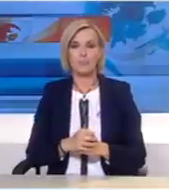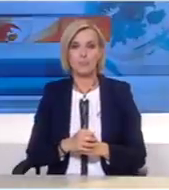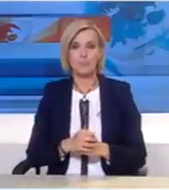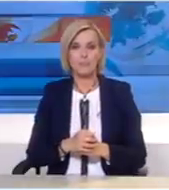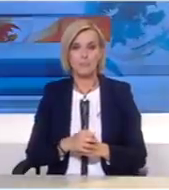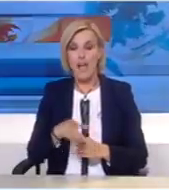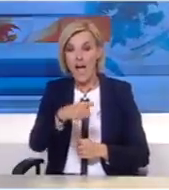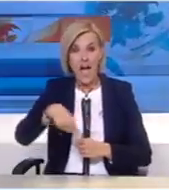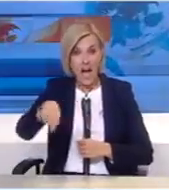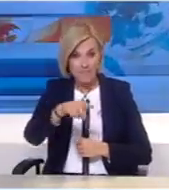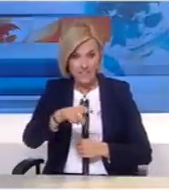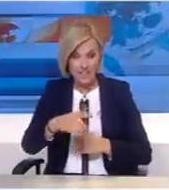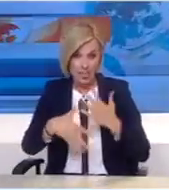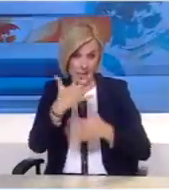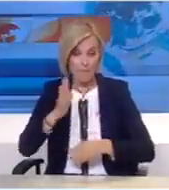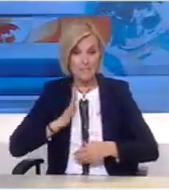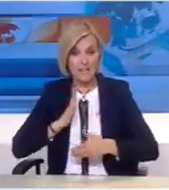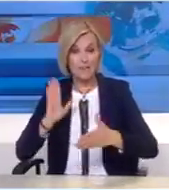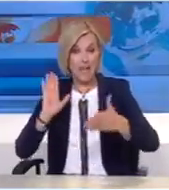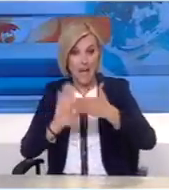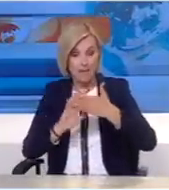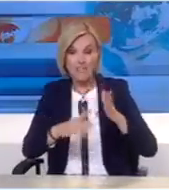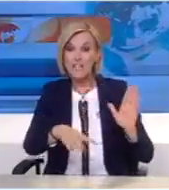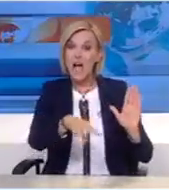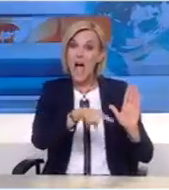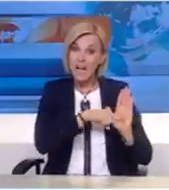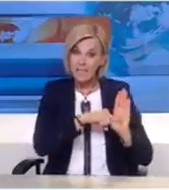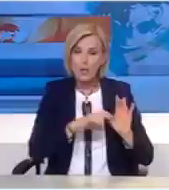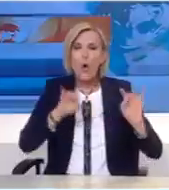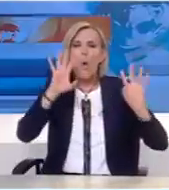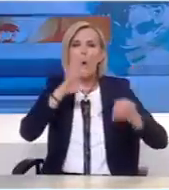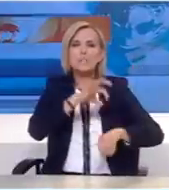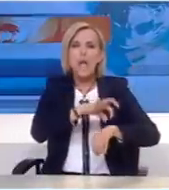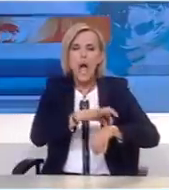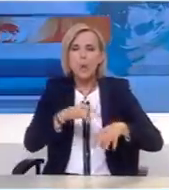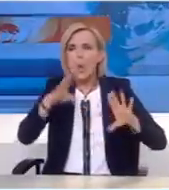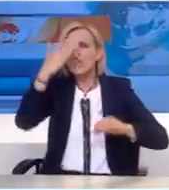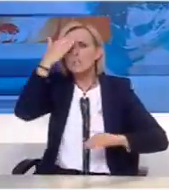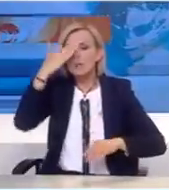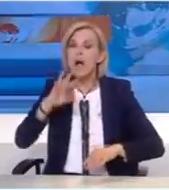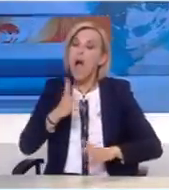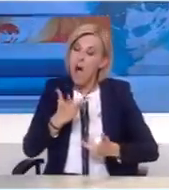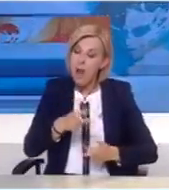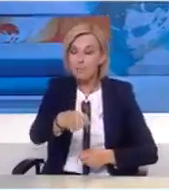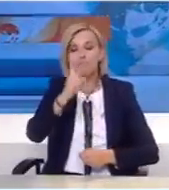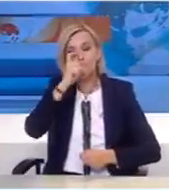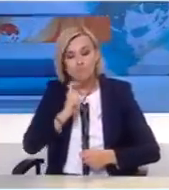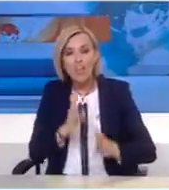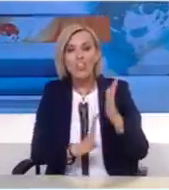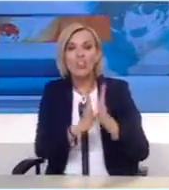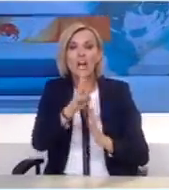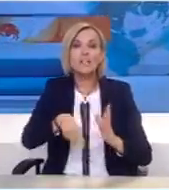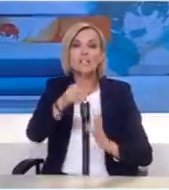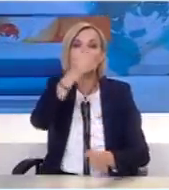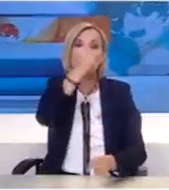αν και ήταν και αρνητικοί στον έλεγχο και ασυμπτωματικοί, μπήκανε σε καραντίνα 14